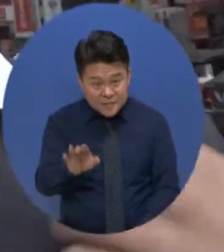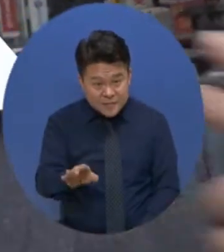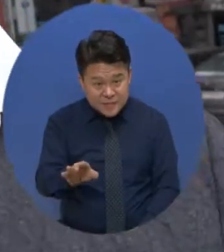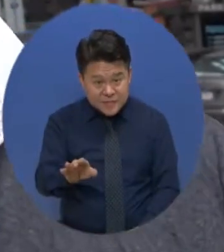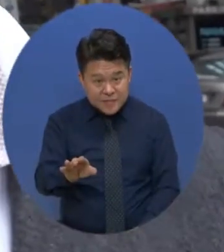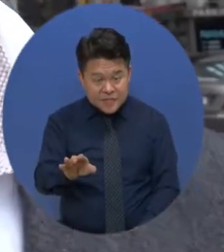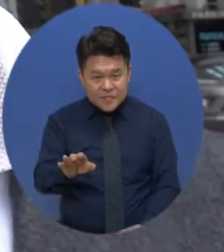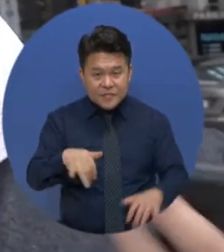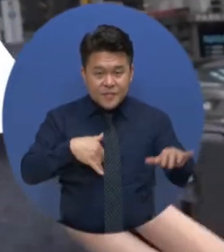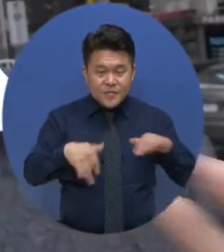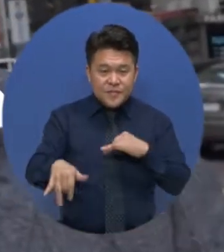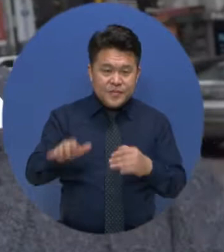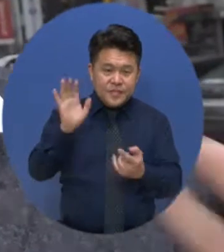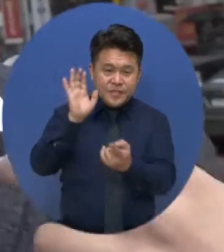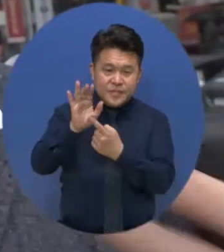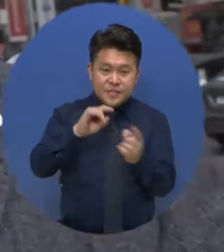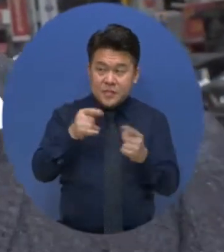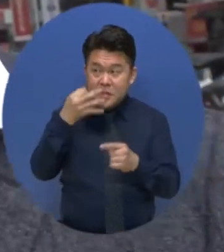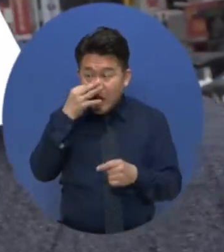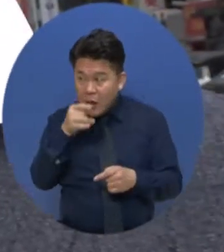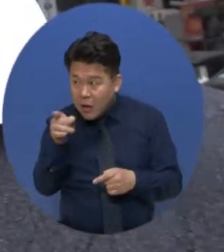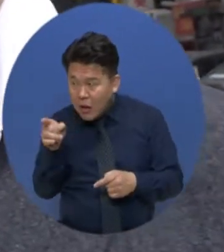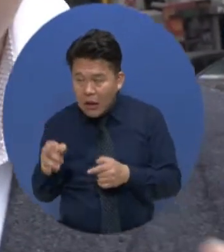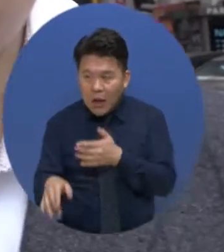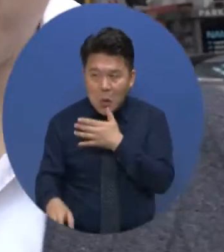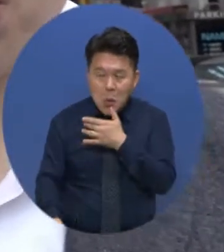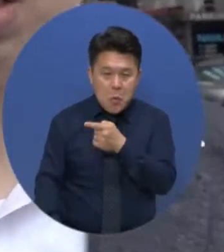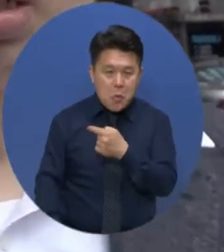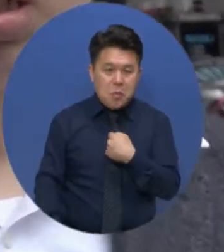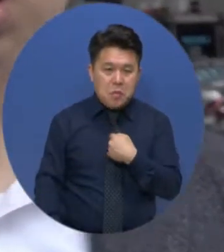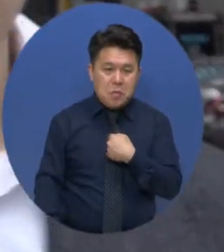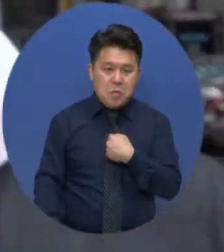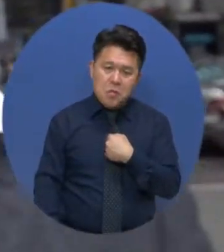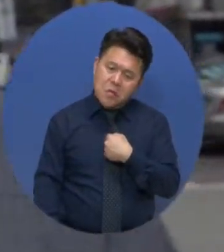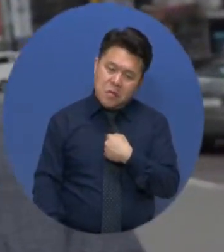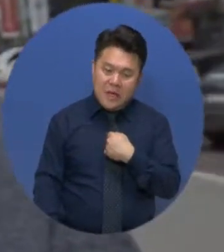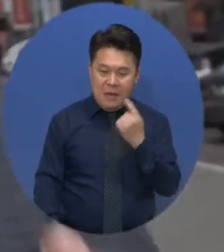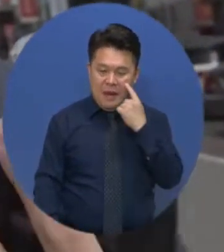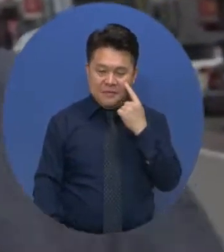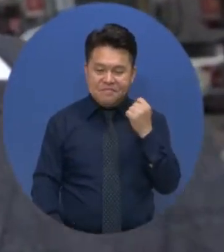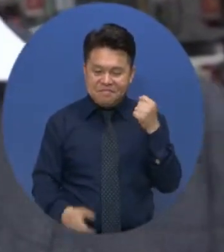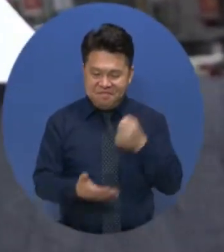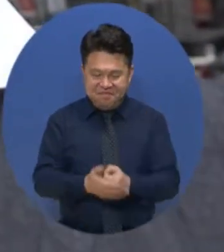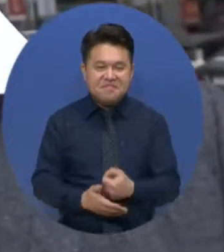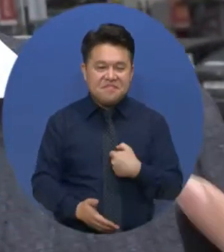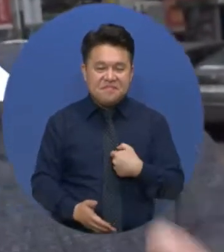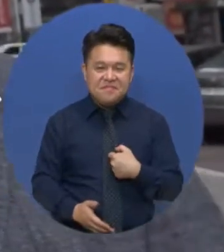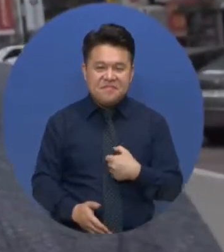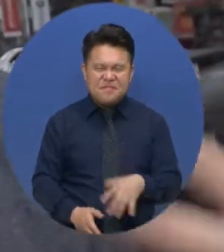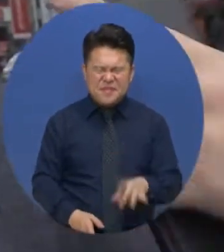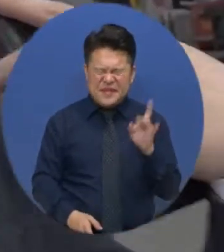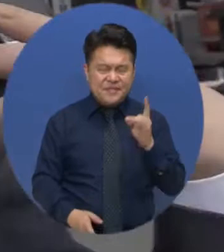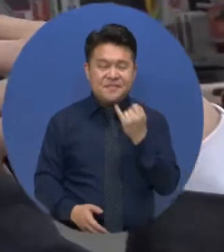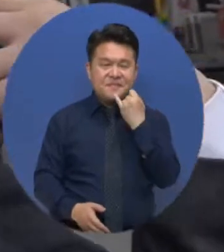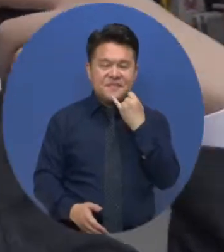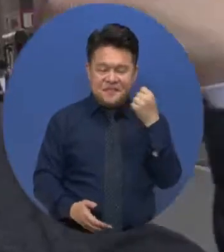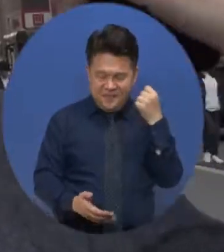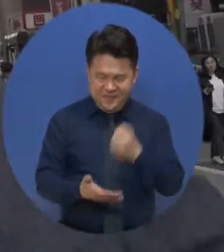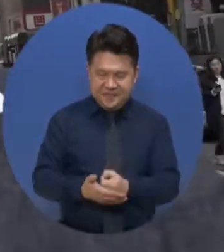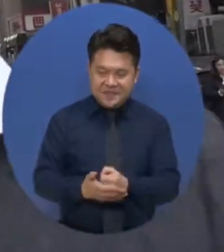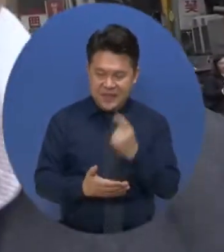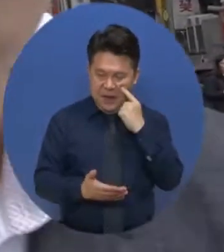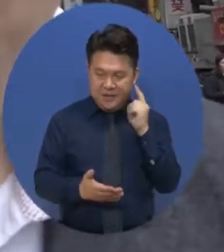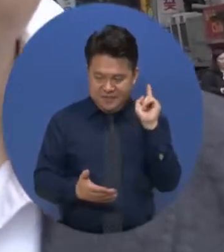이렇게 버스킹들을 하는 것을 보고 보니까는 아 나도 그냥 처음에 저